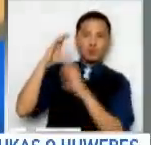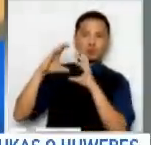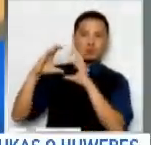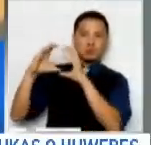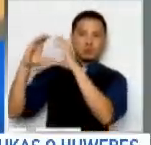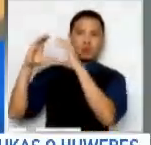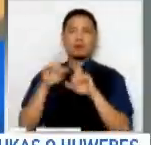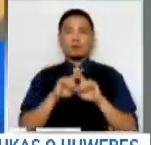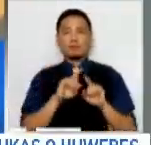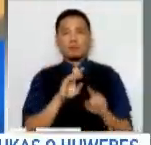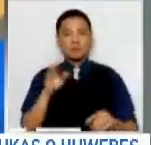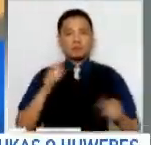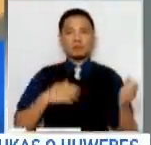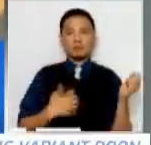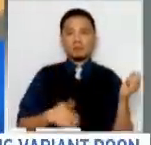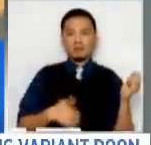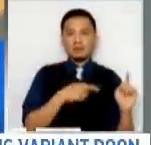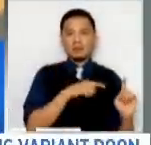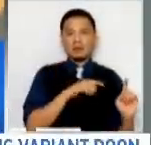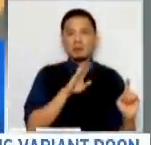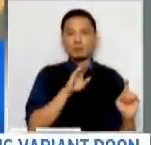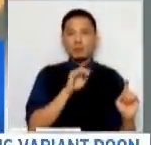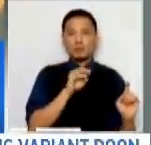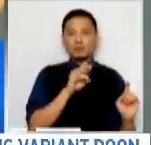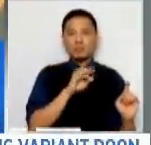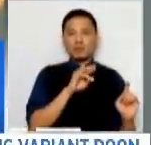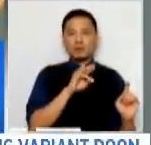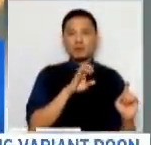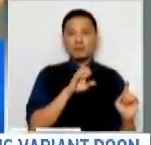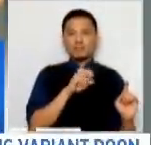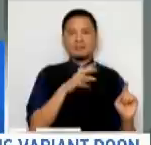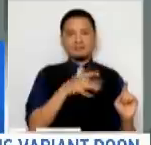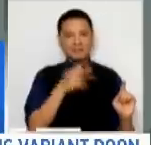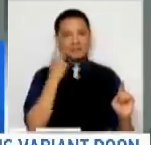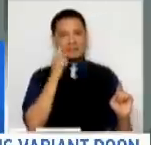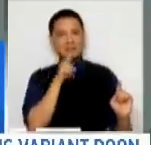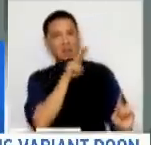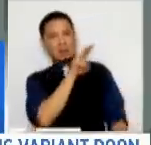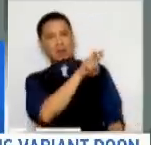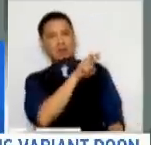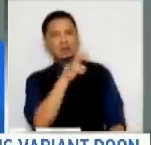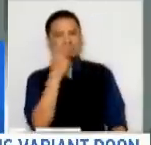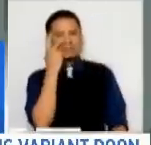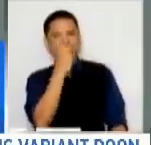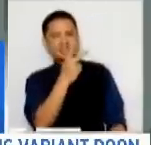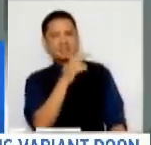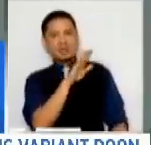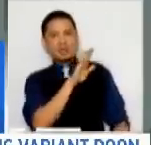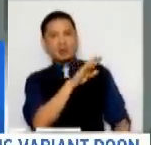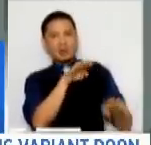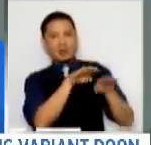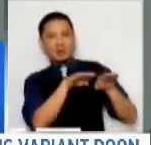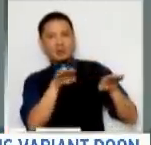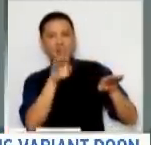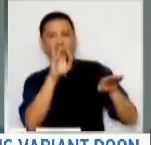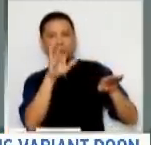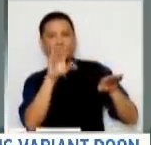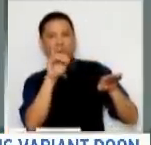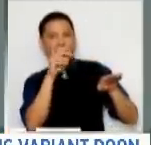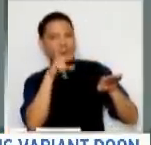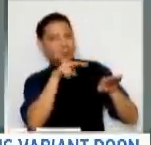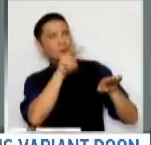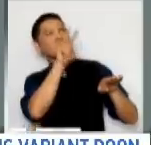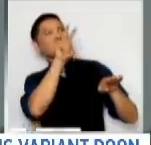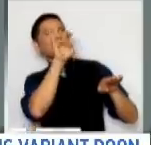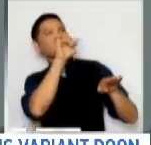Argentina, nasisilayan na po itong supermoon at kitang-kita ito dyan sa may coastline ng Rio de Plata. Sa Sydney, Australia